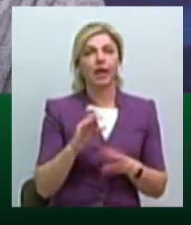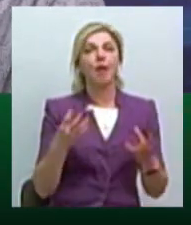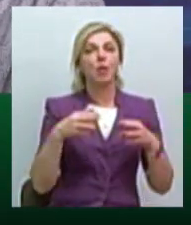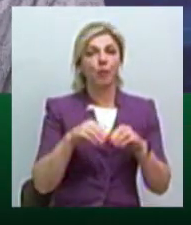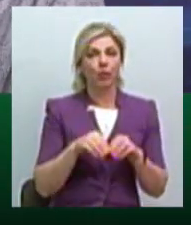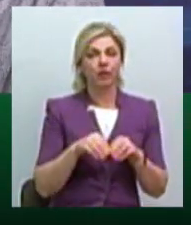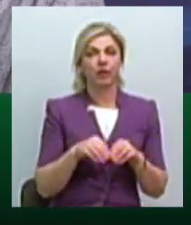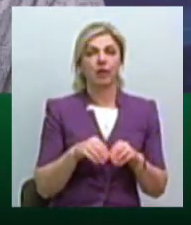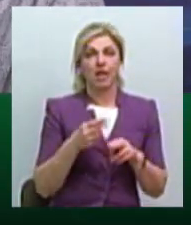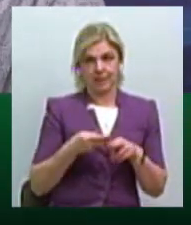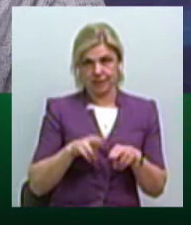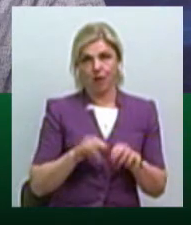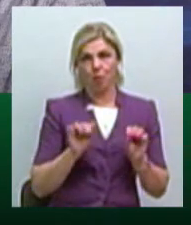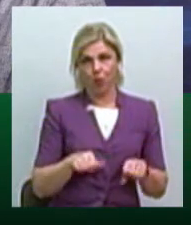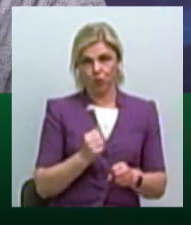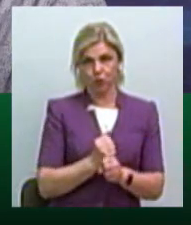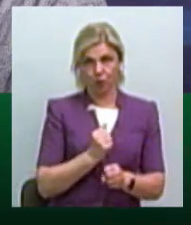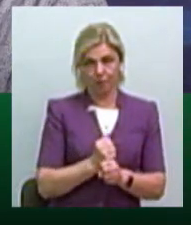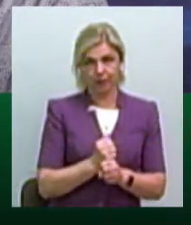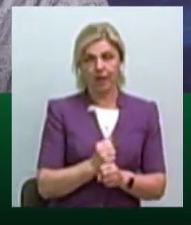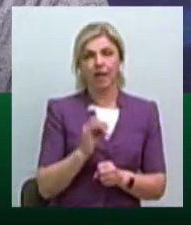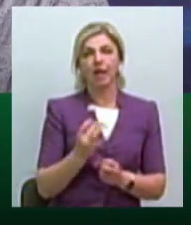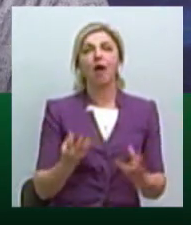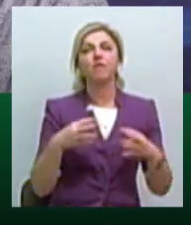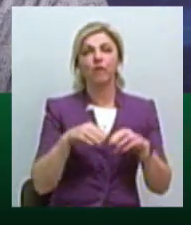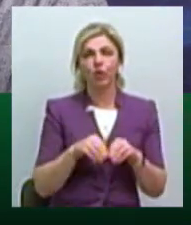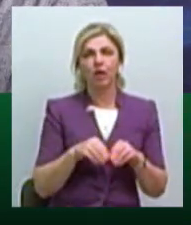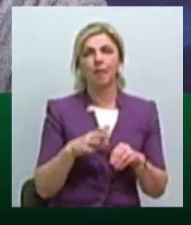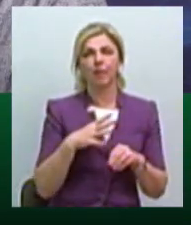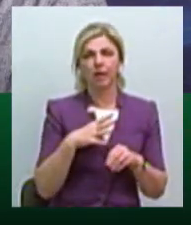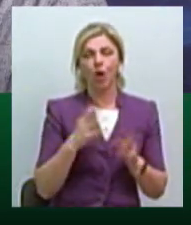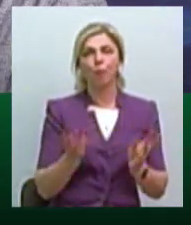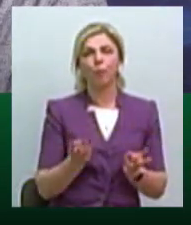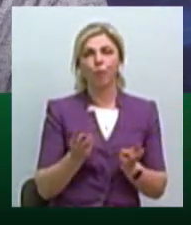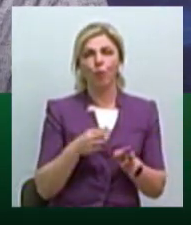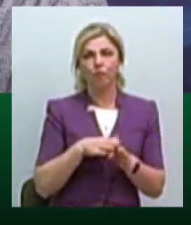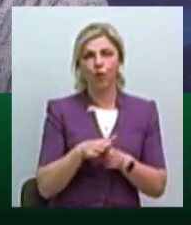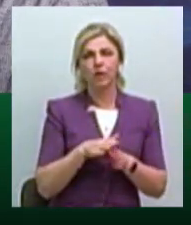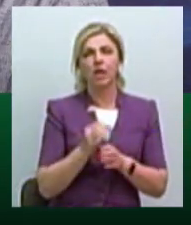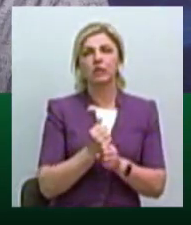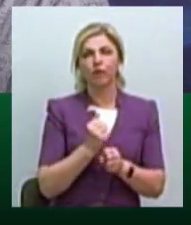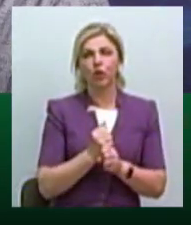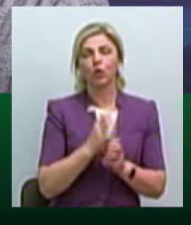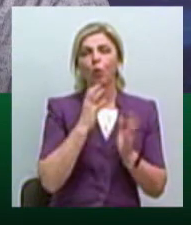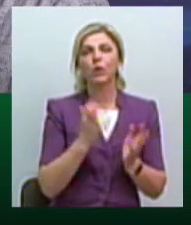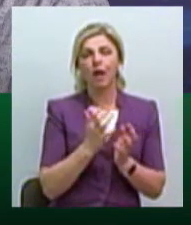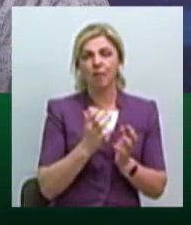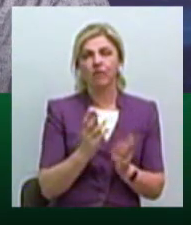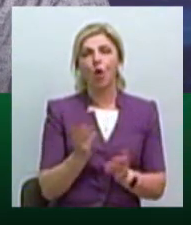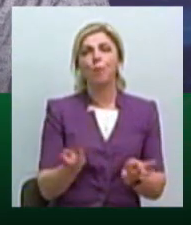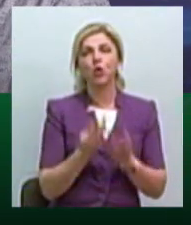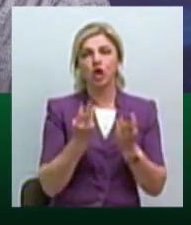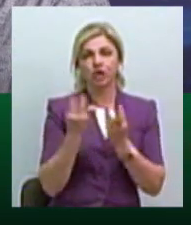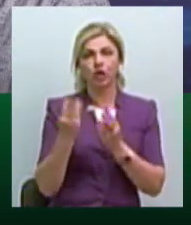не під силу, а разом це можна зробити. Разом утримували пожежні, створювали і утримували пожежні